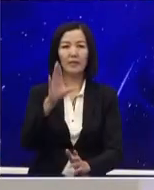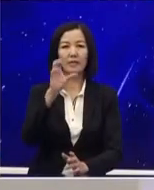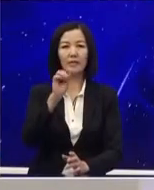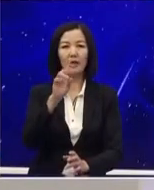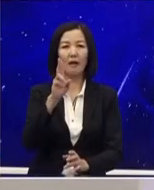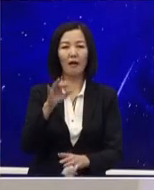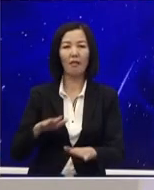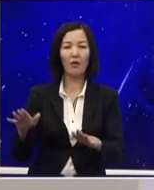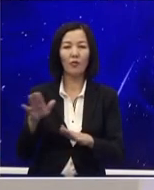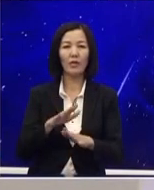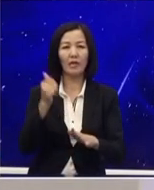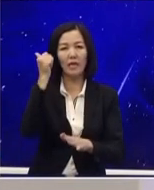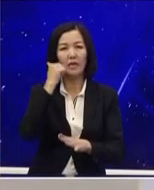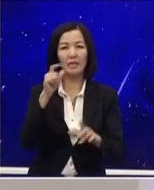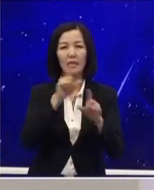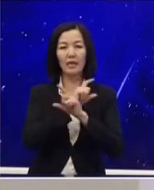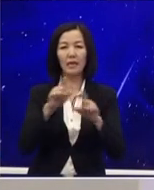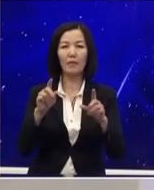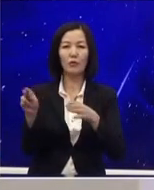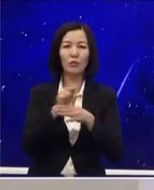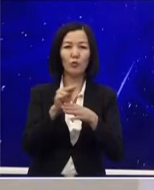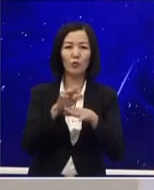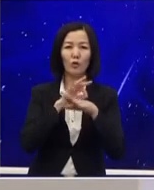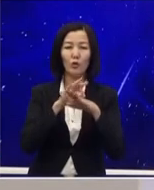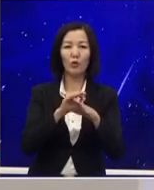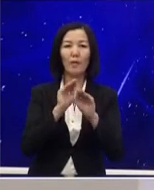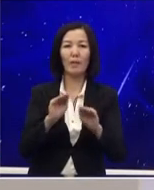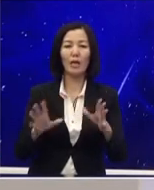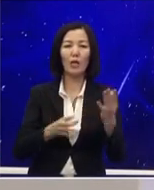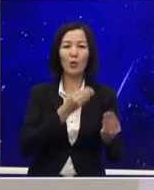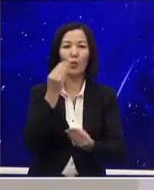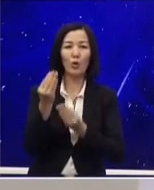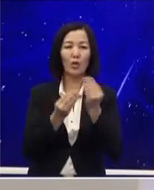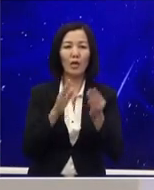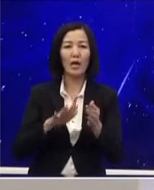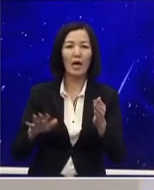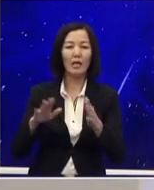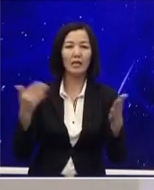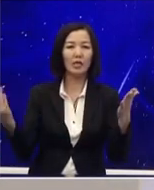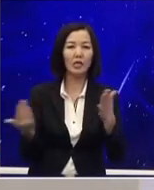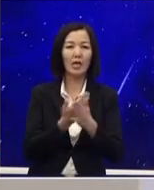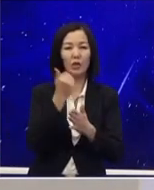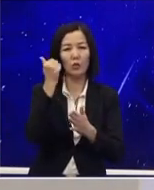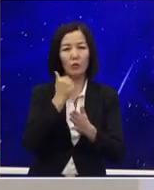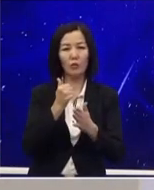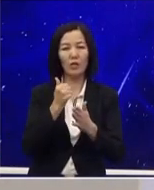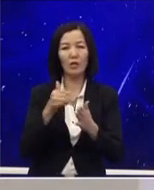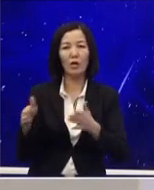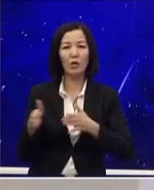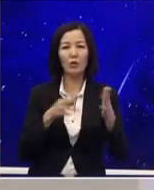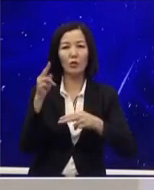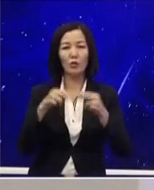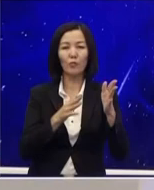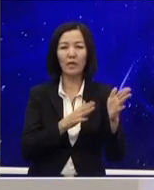Сарқан ауданында ескірген ғимараттар жөндеуден өтіп, балалар ойын алаңдары жаңартылды. Тозған жолдар мен инфрақұрылымдар